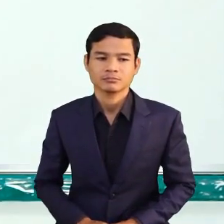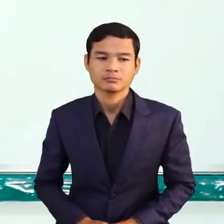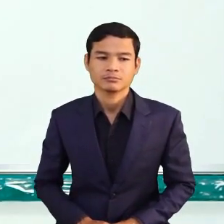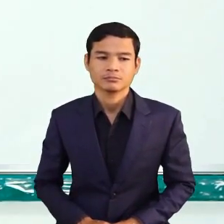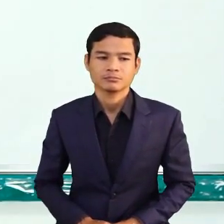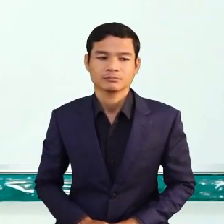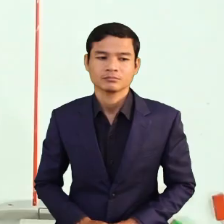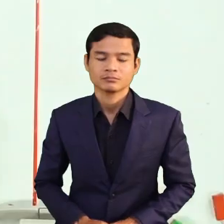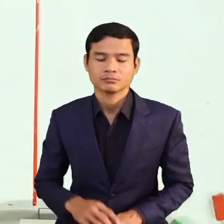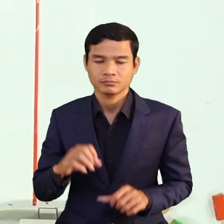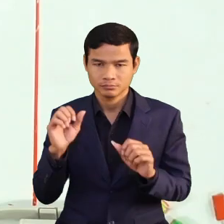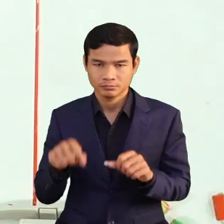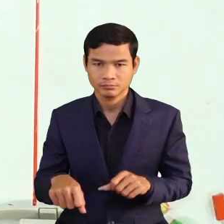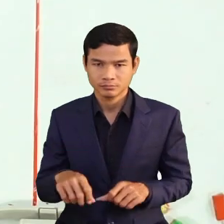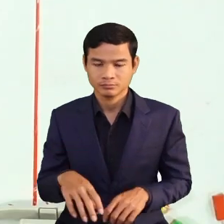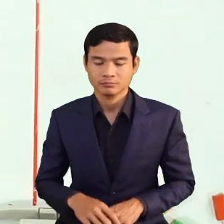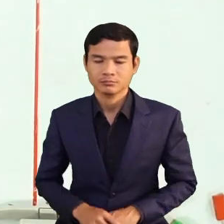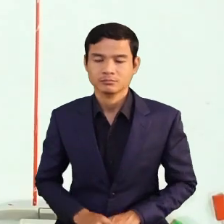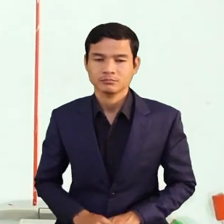cha